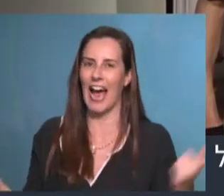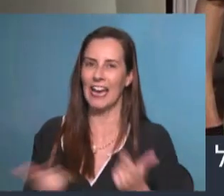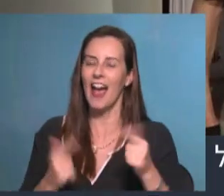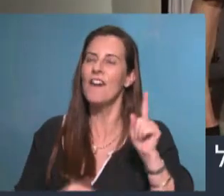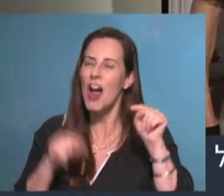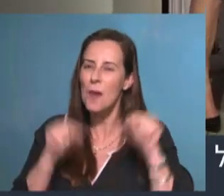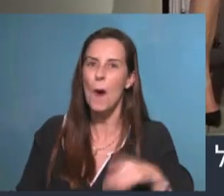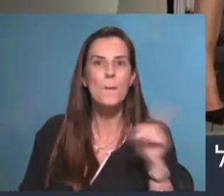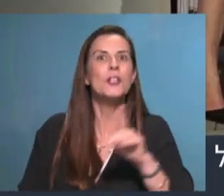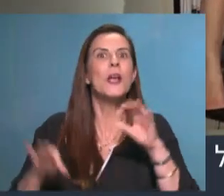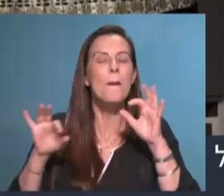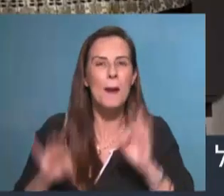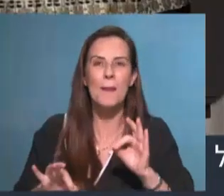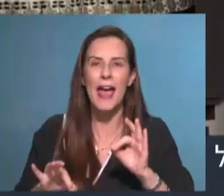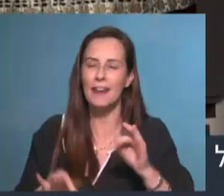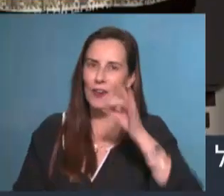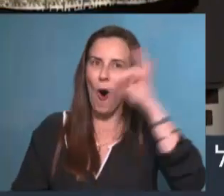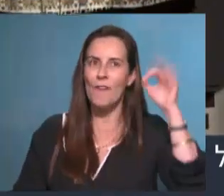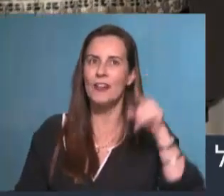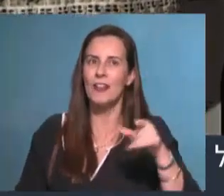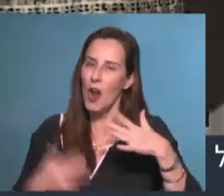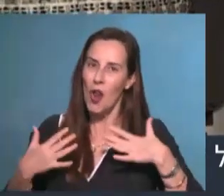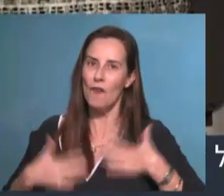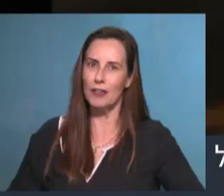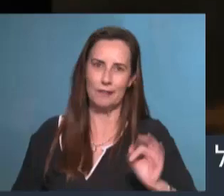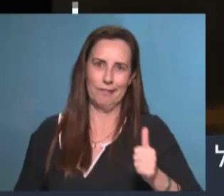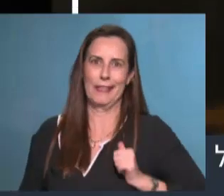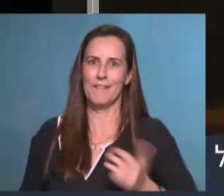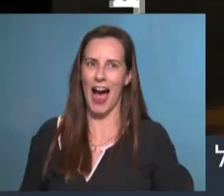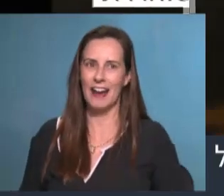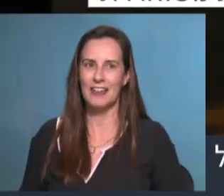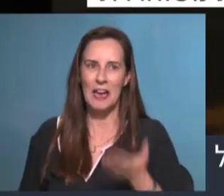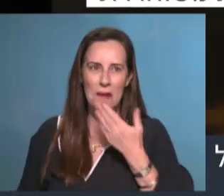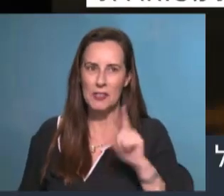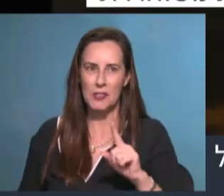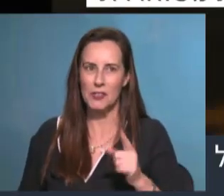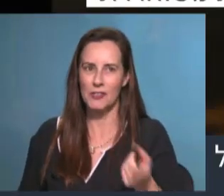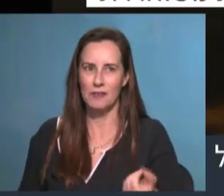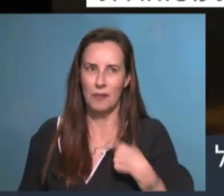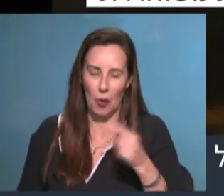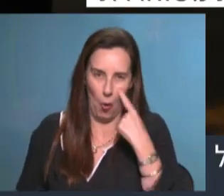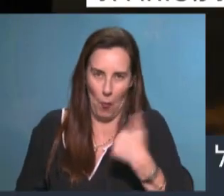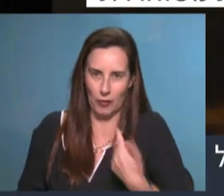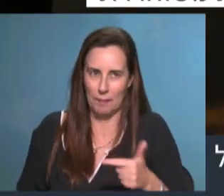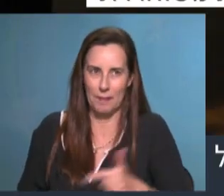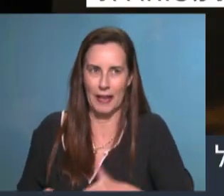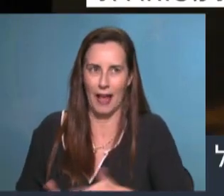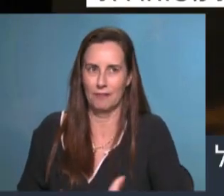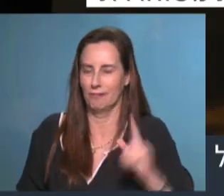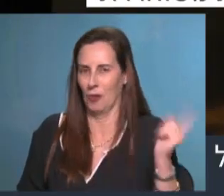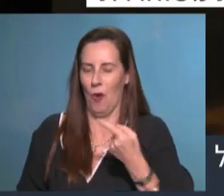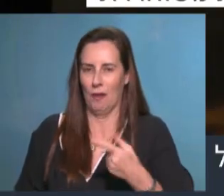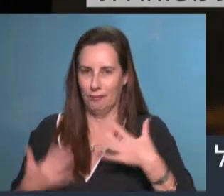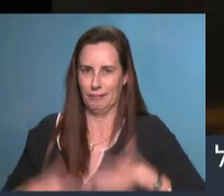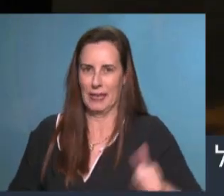כאן מי שבאמת מחכבת בכלל לובשת מדים ירוקים. ישראל לא מסתכלים עליי, כי כולנו על